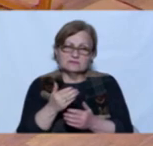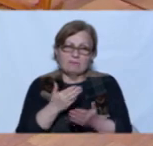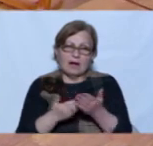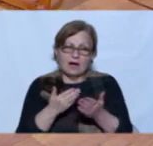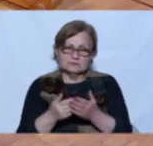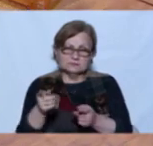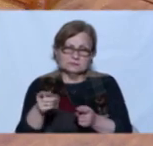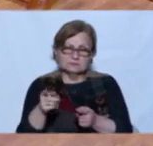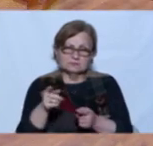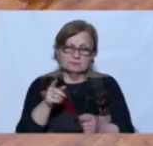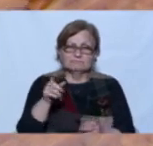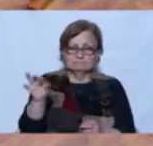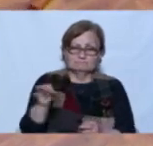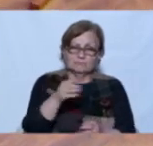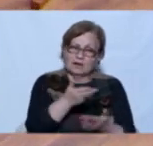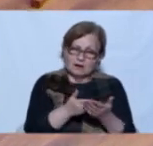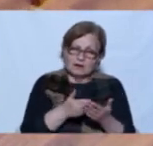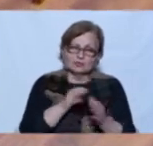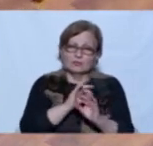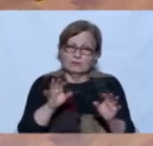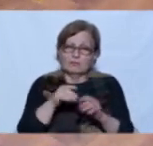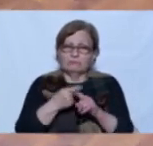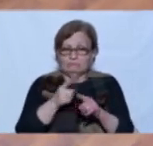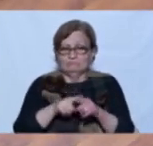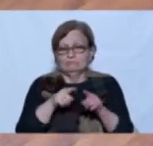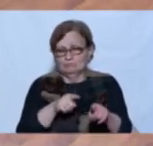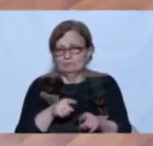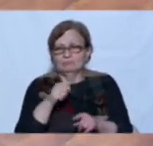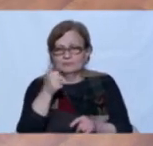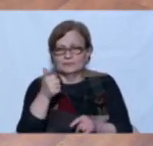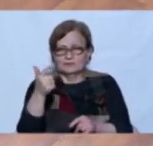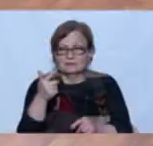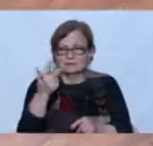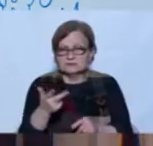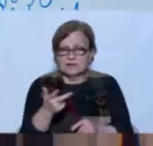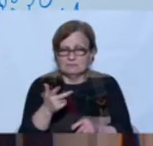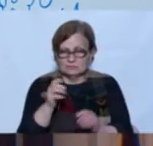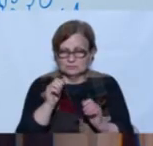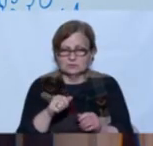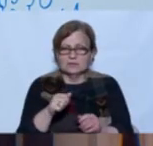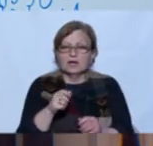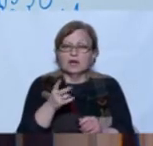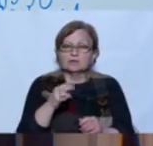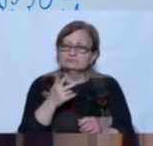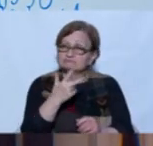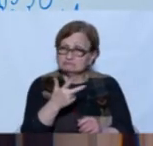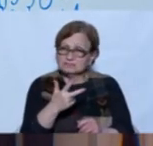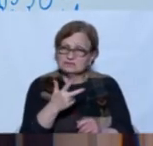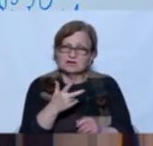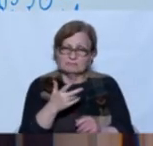მაგალითებით აბიტურიენტმა მსჯელობაში, რომ მეტნაკლებად დასაბუთებულად ჩაითვალოს